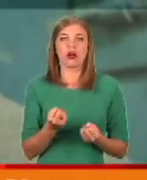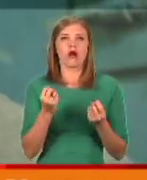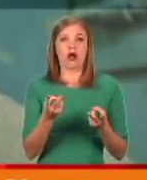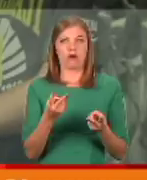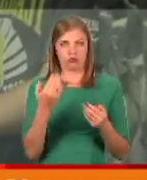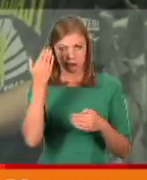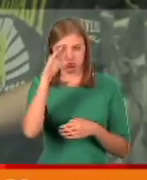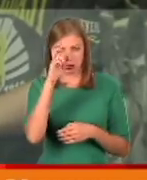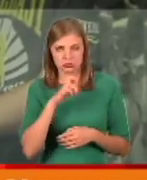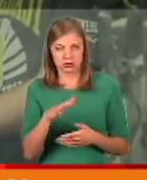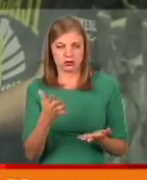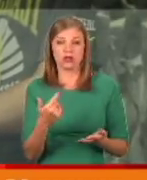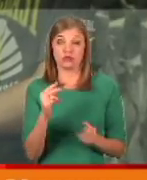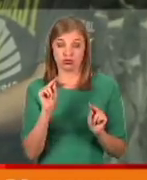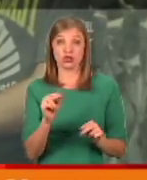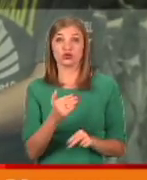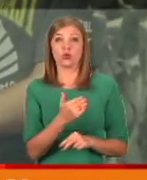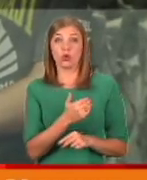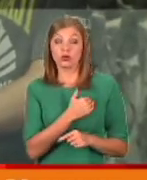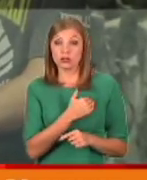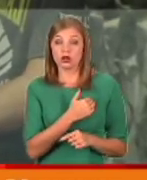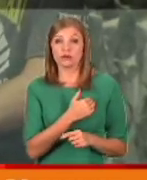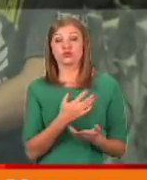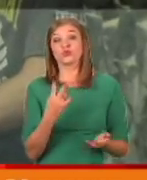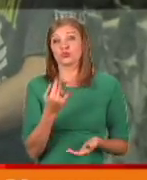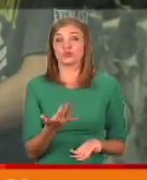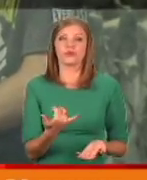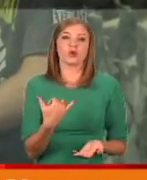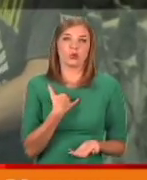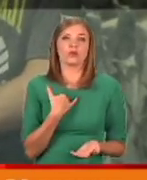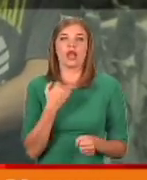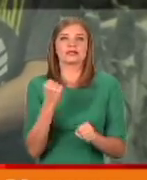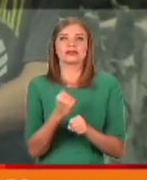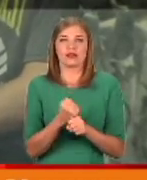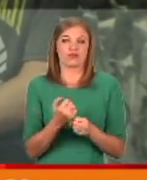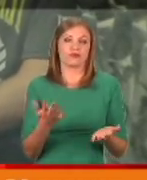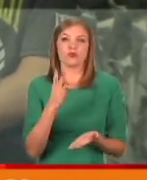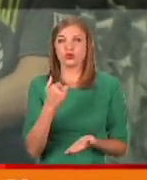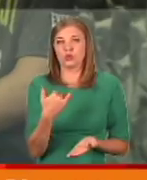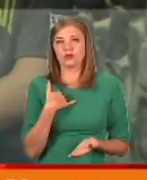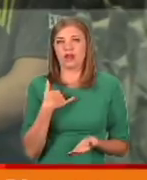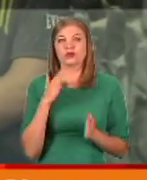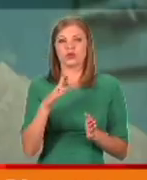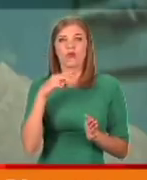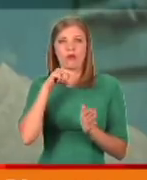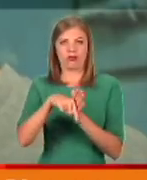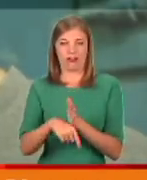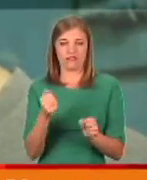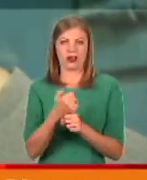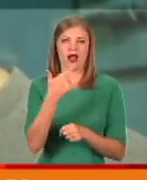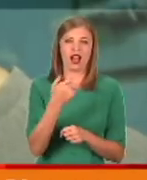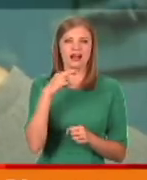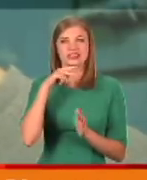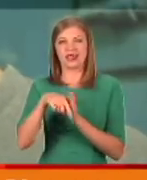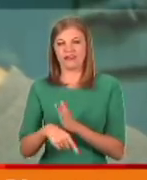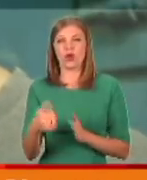оказывается, это другая страна. Честно говоря, хотел на юг. Ну, у нас тем более работать надо. Ну, у нас только по нефтянке надо работать. Газ, нефть. У меня